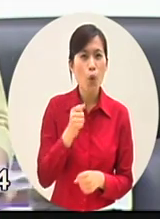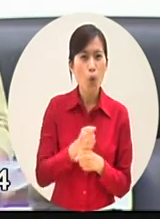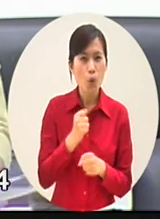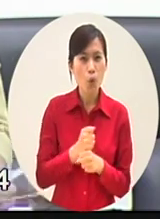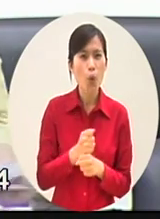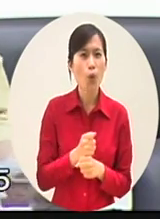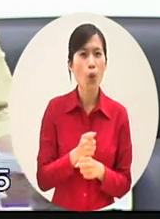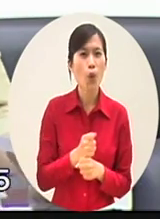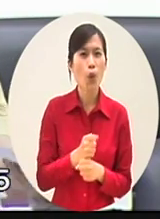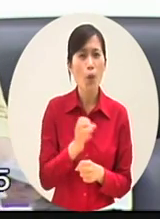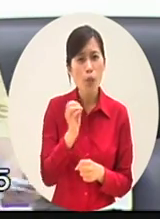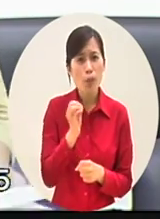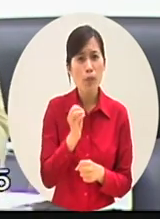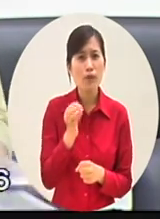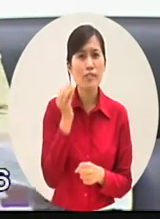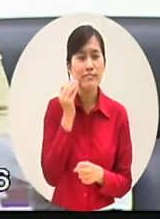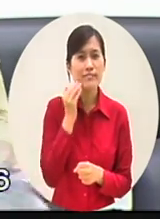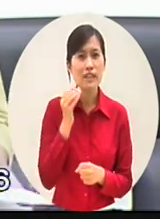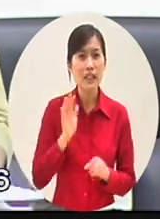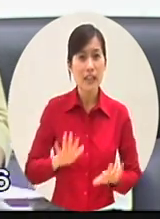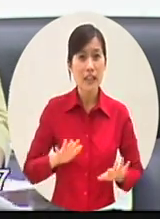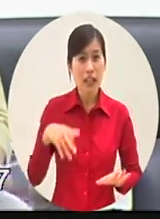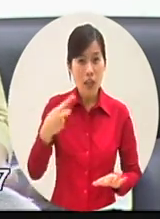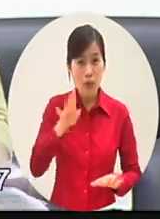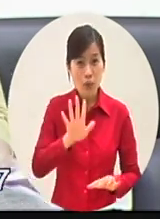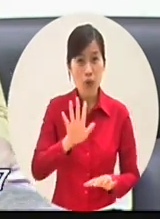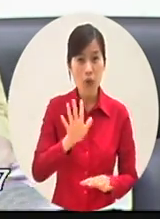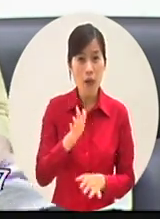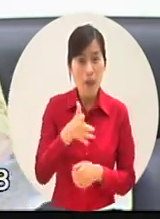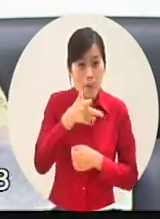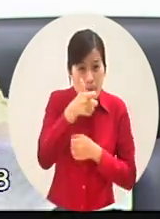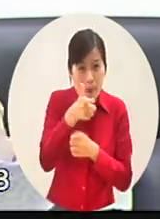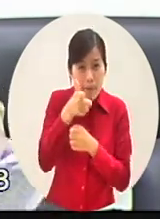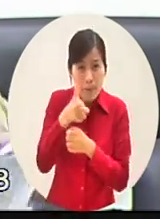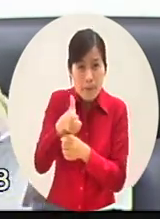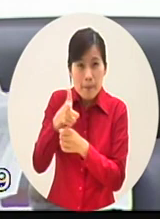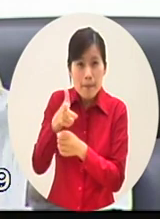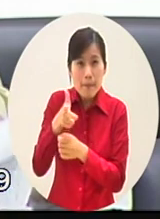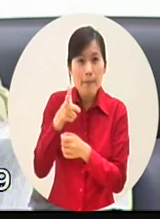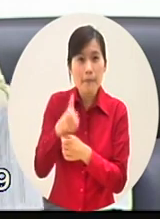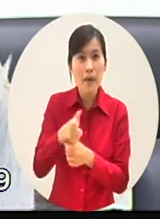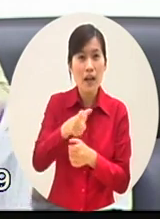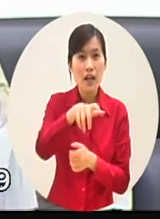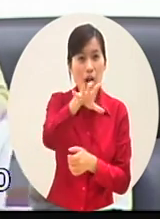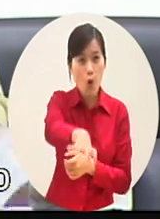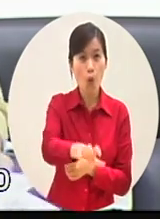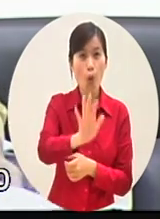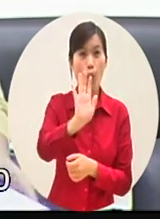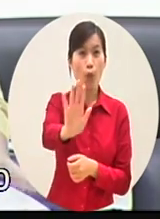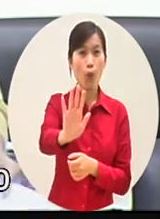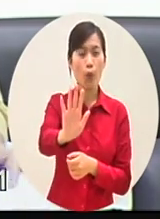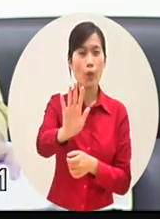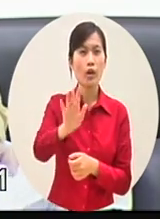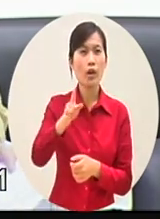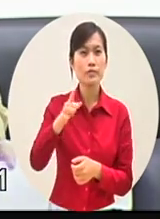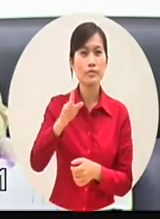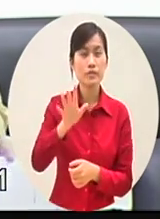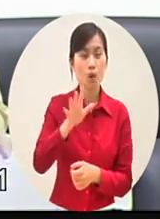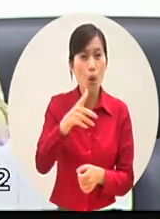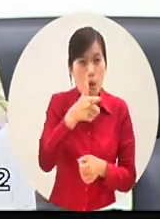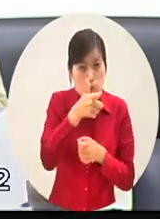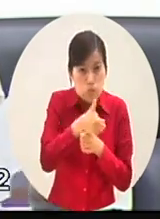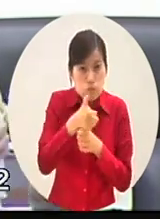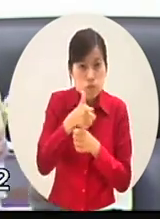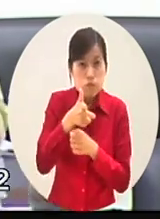现在又有那么多的靶场，我看了这些探索的内容齁，这么多的靶场里面